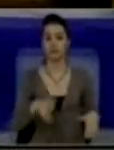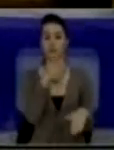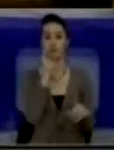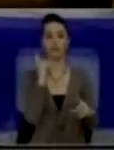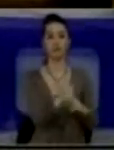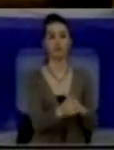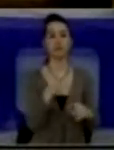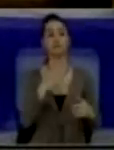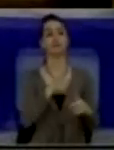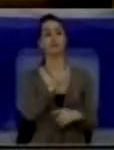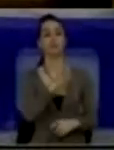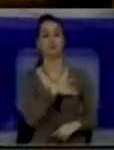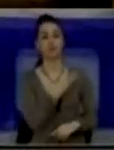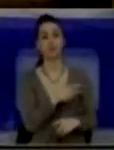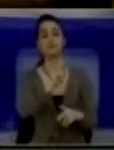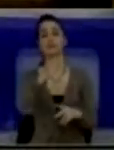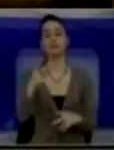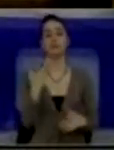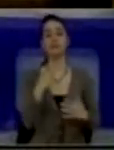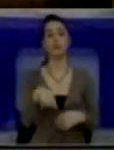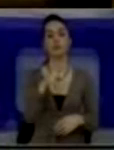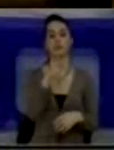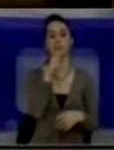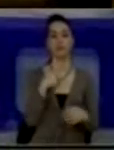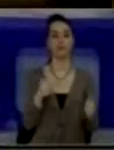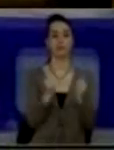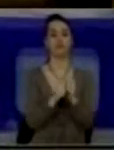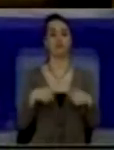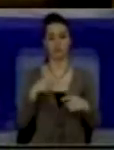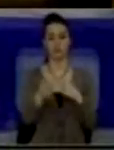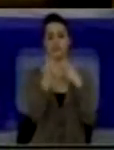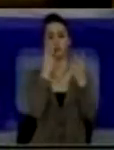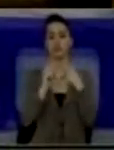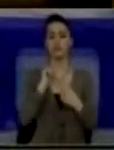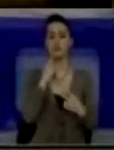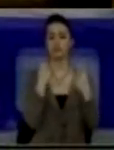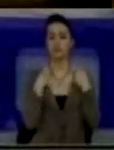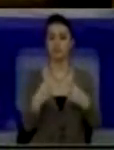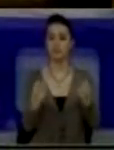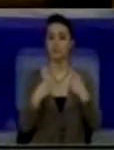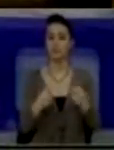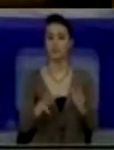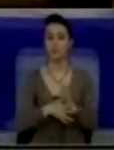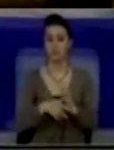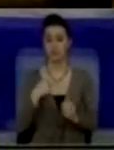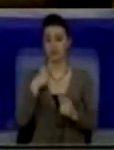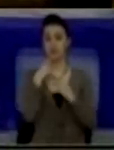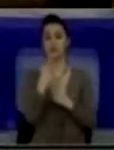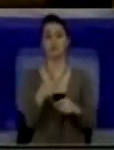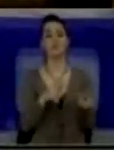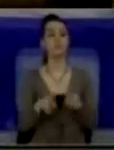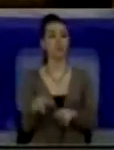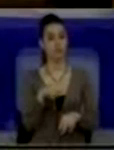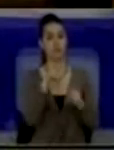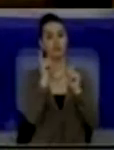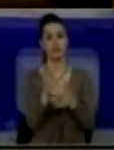qoftë edhe në krahasi dhe që ndjejnë veten të mashtruar, të plaçkitur dhe diskriminuar, ftoj prokurorin e shtetit që të